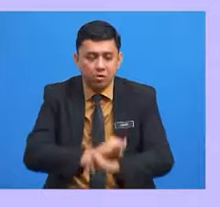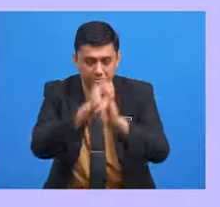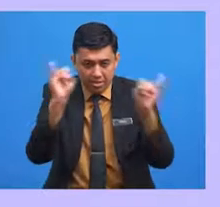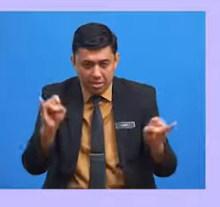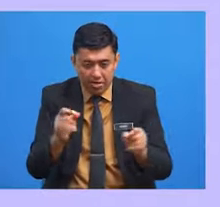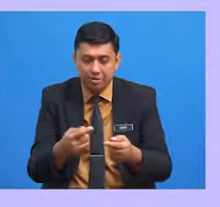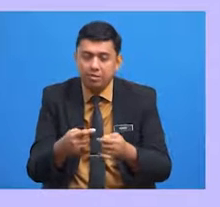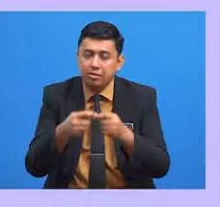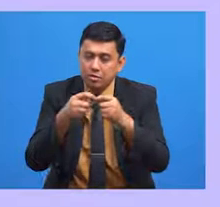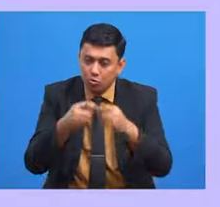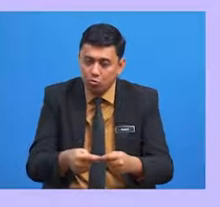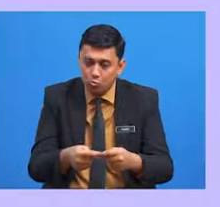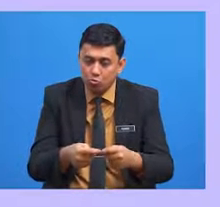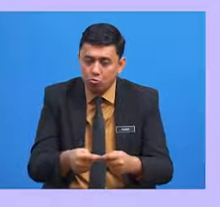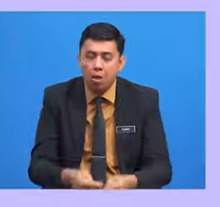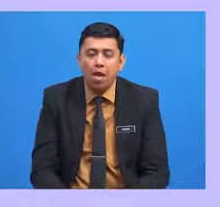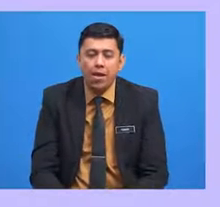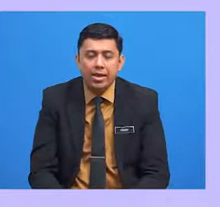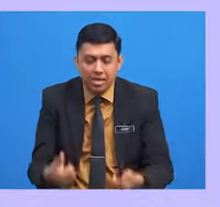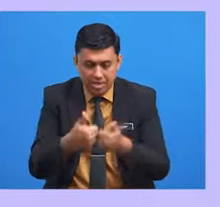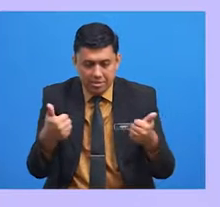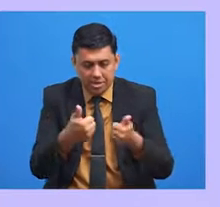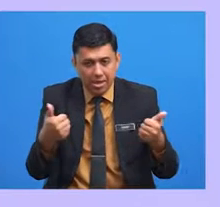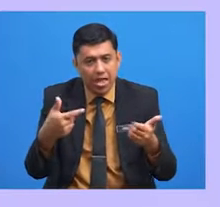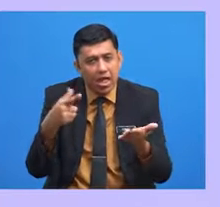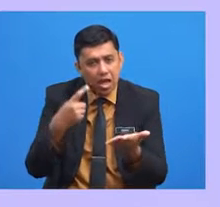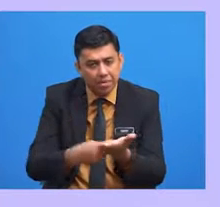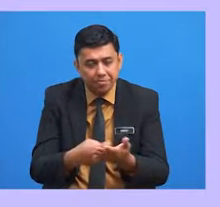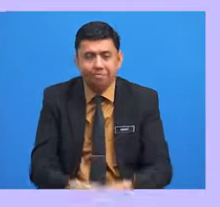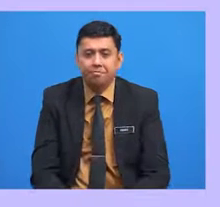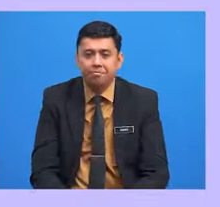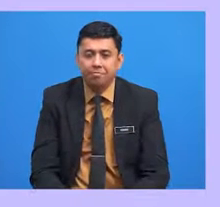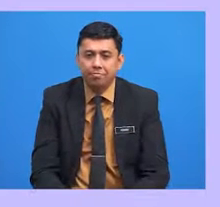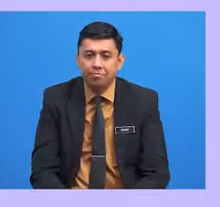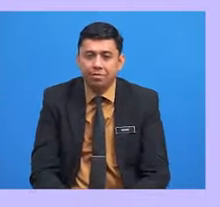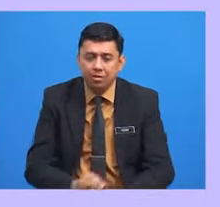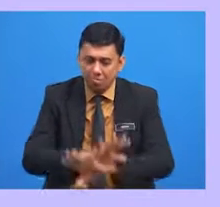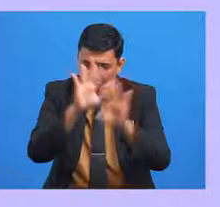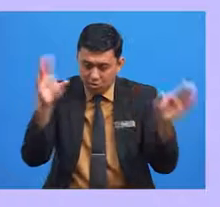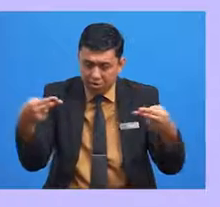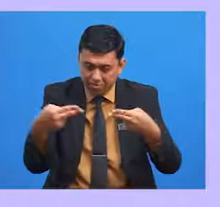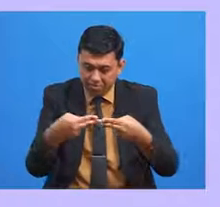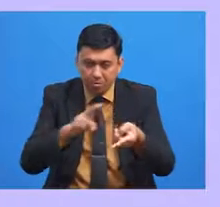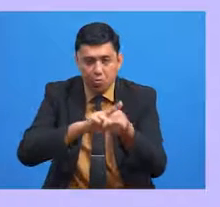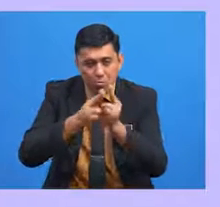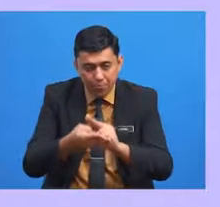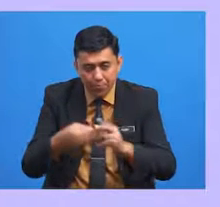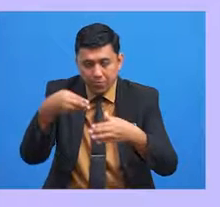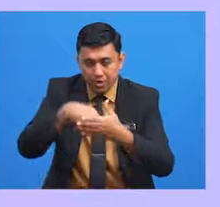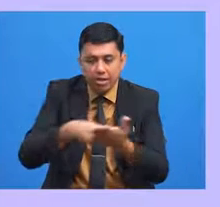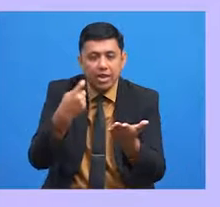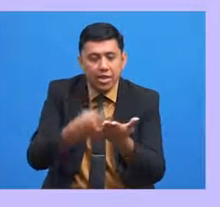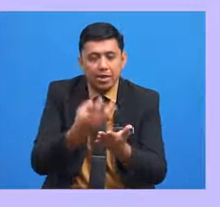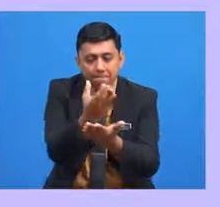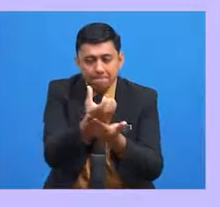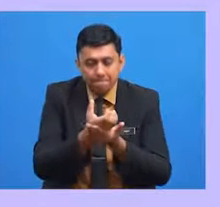penentu keanjalan harga permintaan. Dan yang terakhir, menerangkan hubungan antara perubahan dalam harga